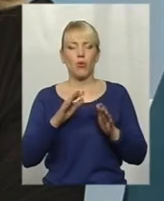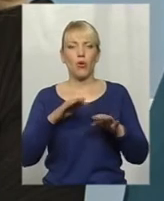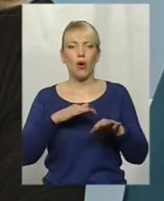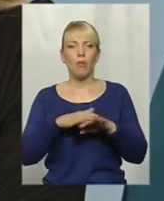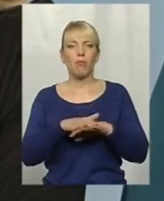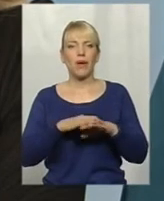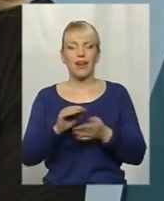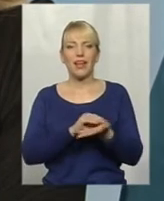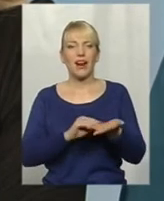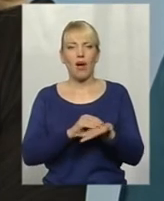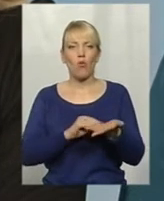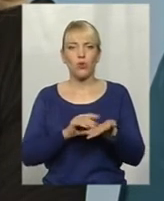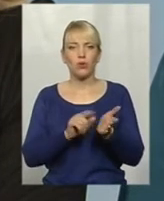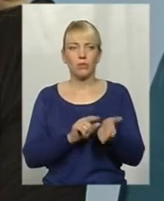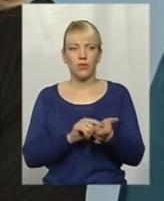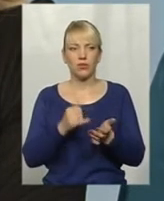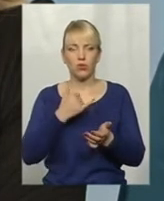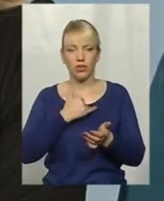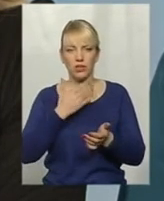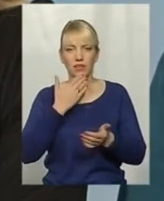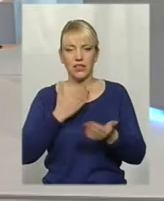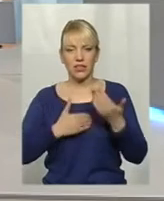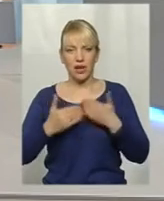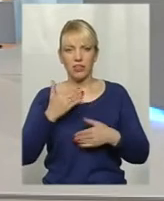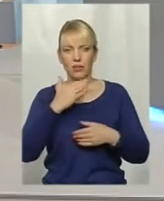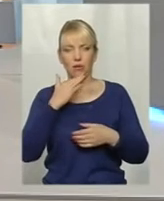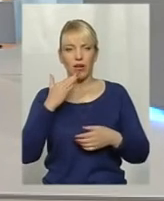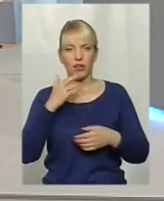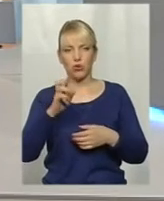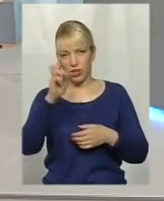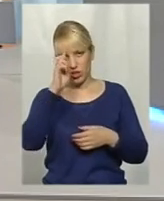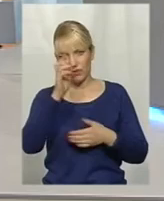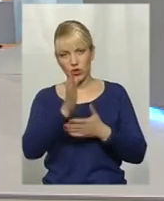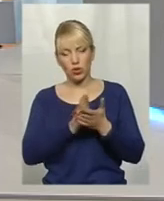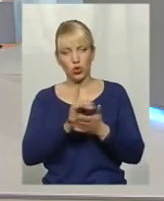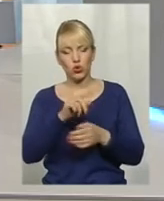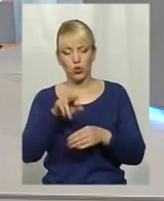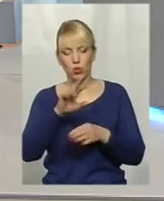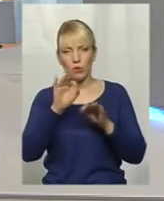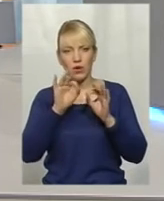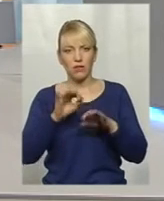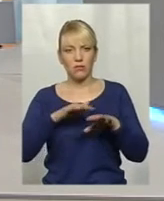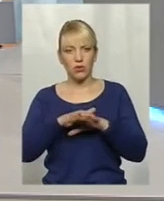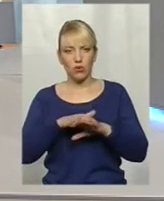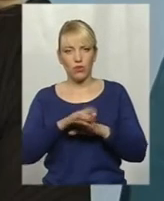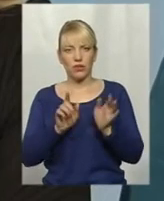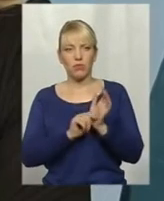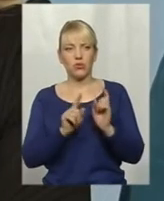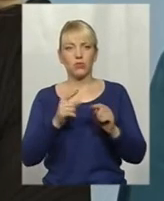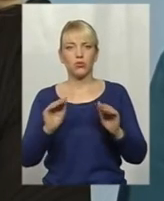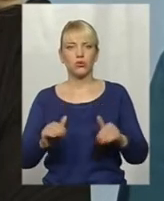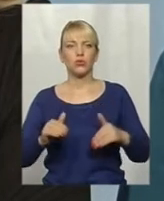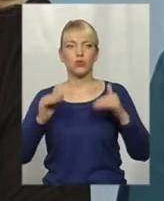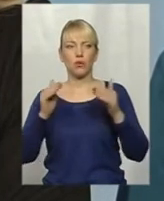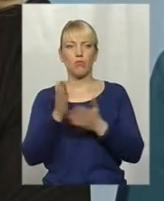багато звертаються колишніх державних службовців щодо перерахунку пенсій у зв'язку з тим, що зросли